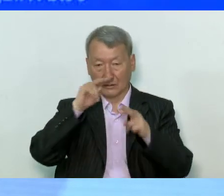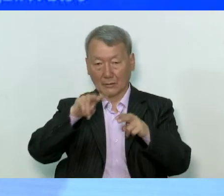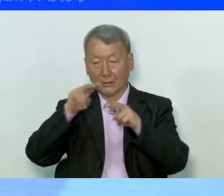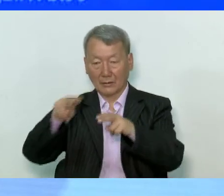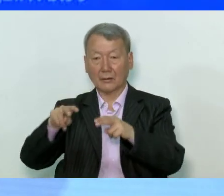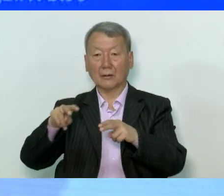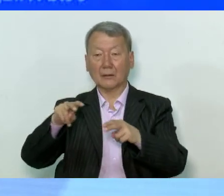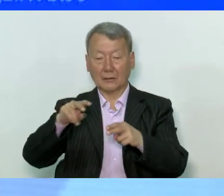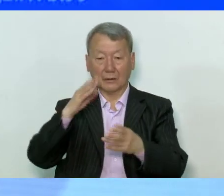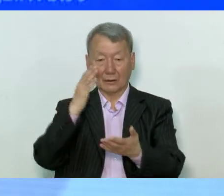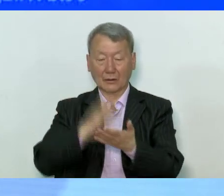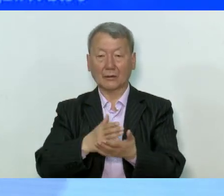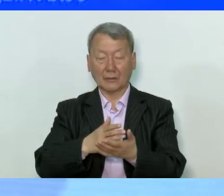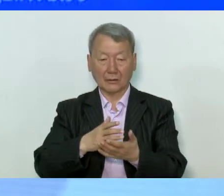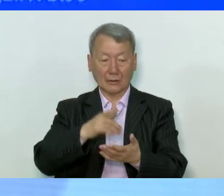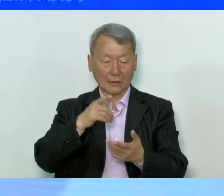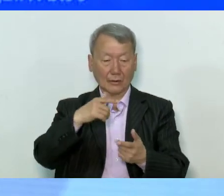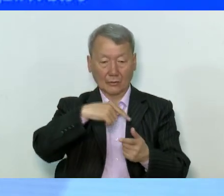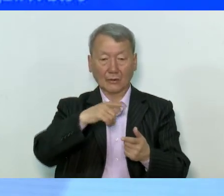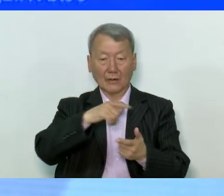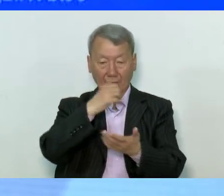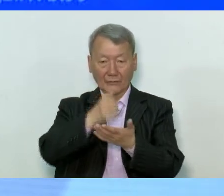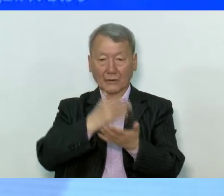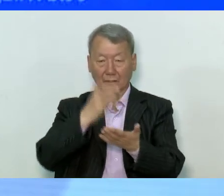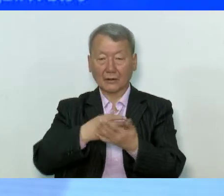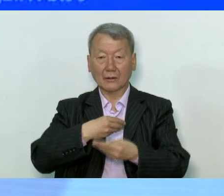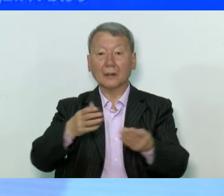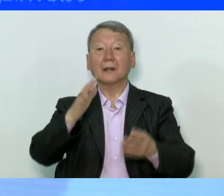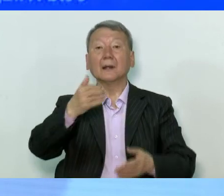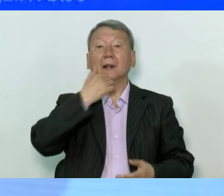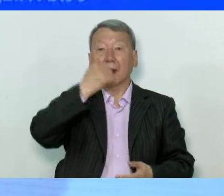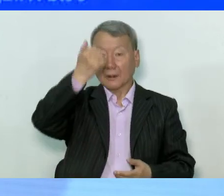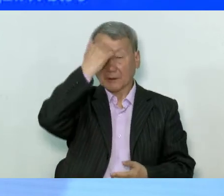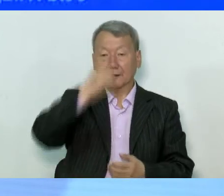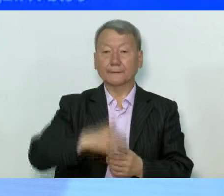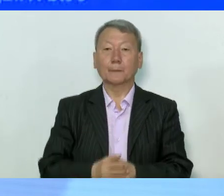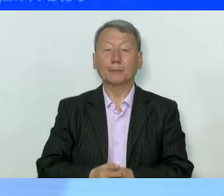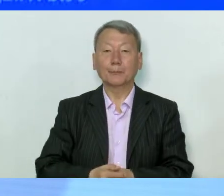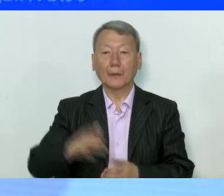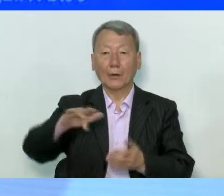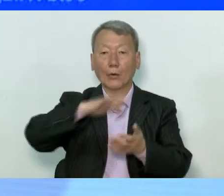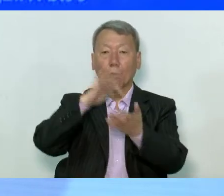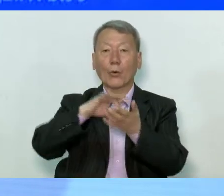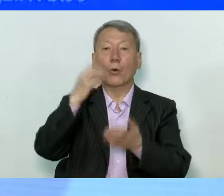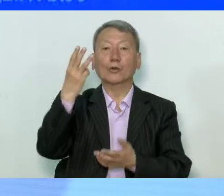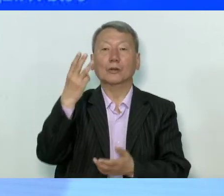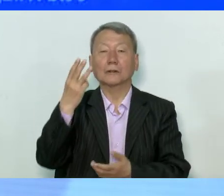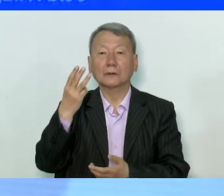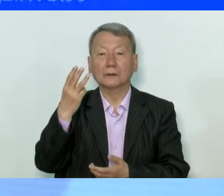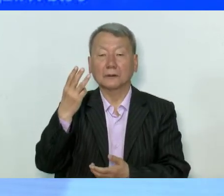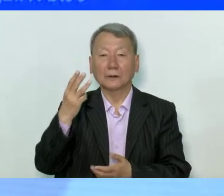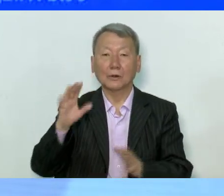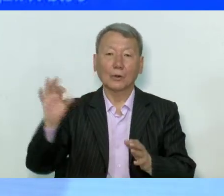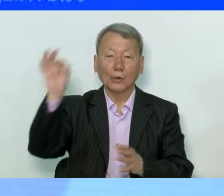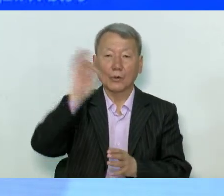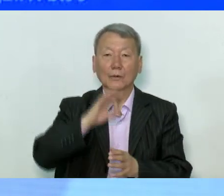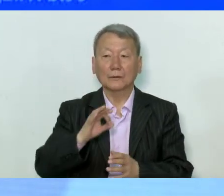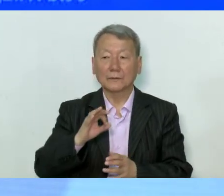каражаттарыбыз, средстволор жетиштүү. Рахмат. Ош шаарында жалпы эле